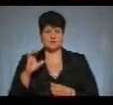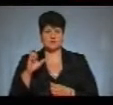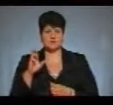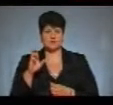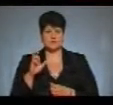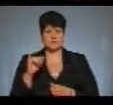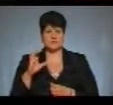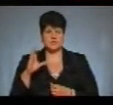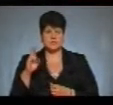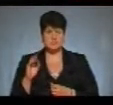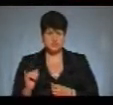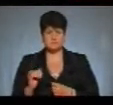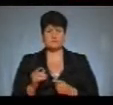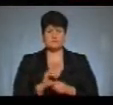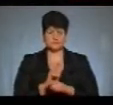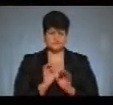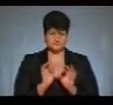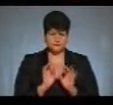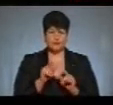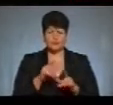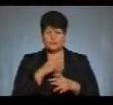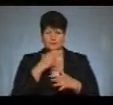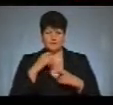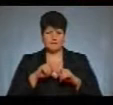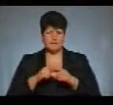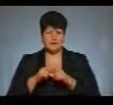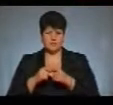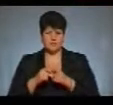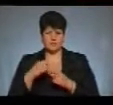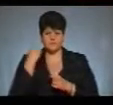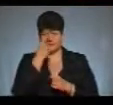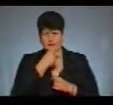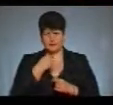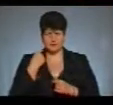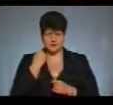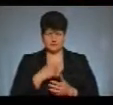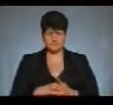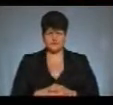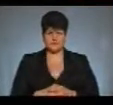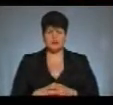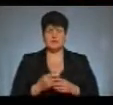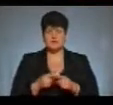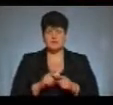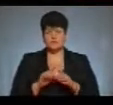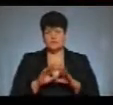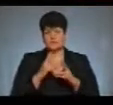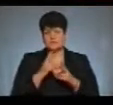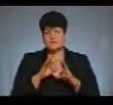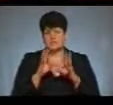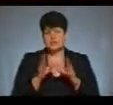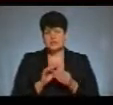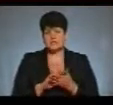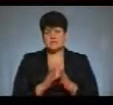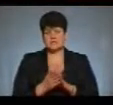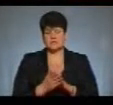на Збаращині, стабілізували. У нього численні переломи та рани черепа. Тактика лікування не буде вирішувати, зважаючи на загальний стан хворого,